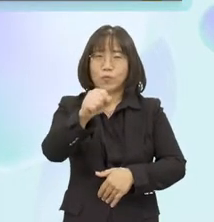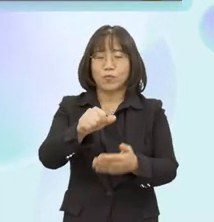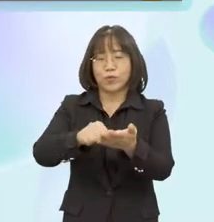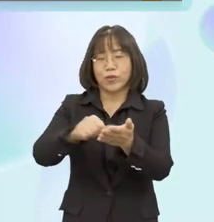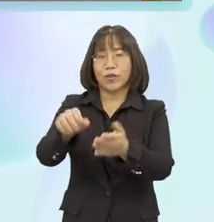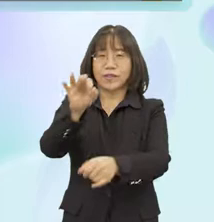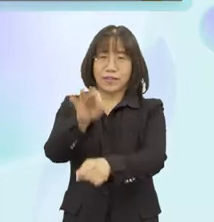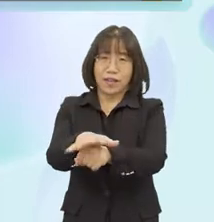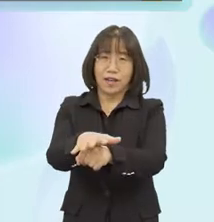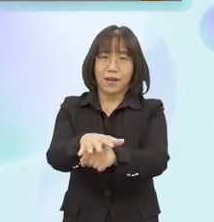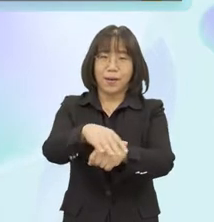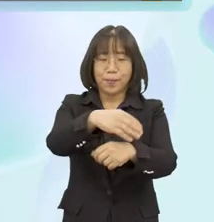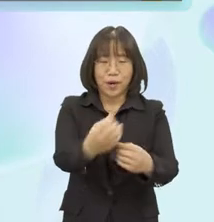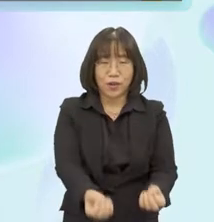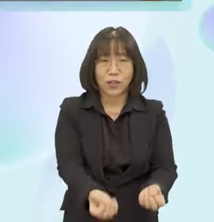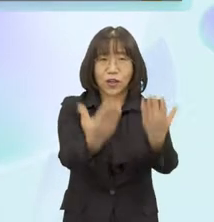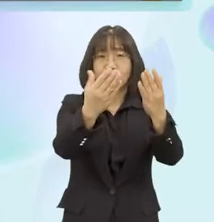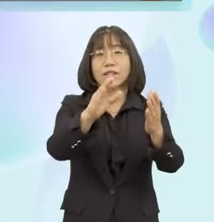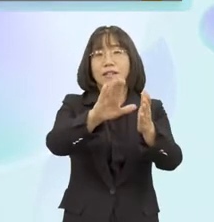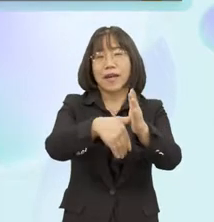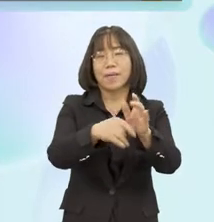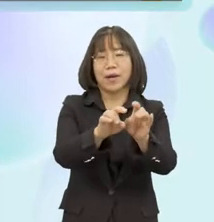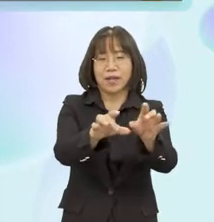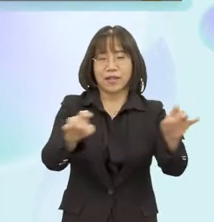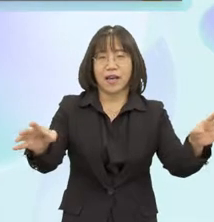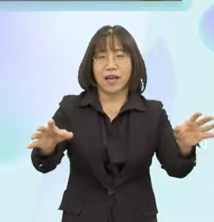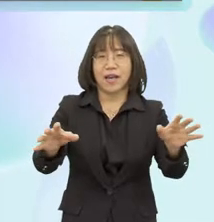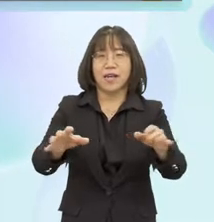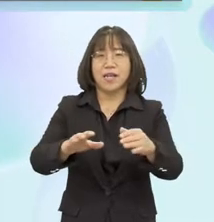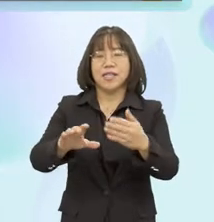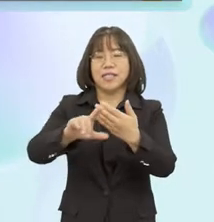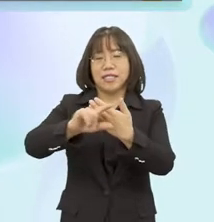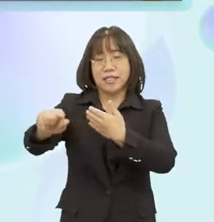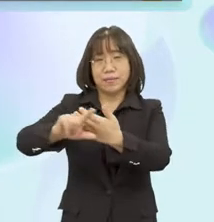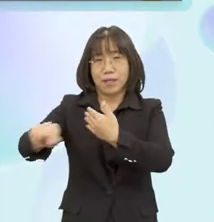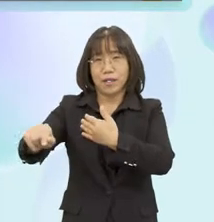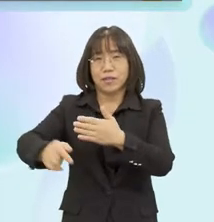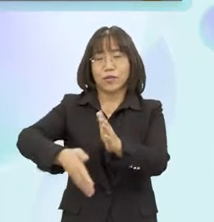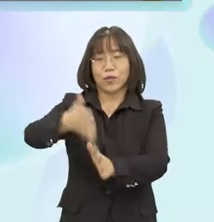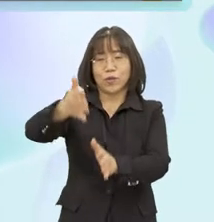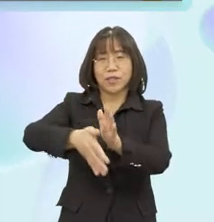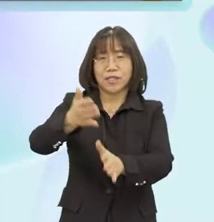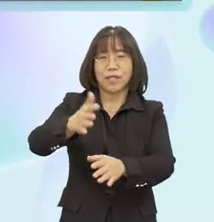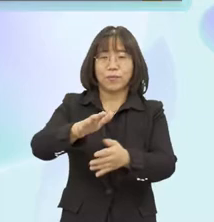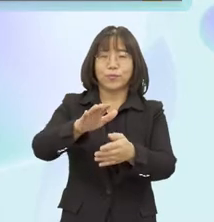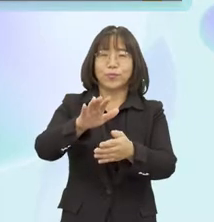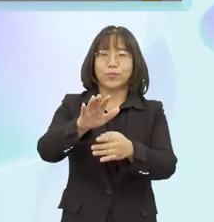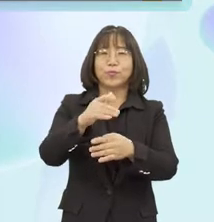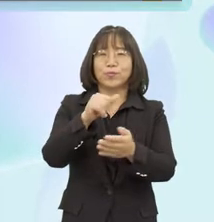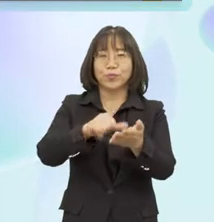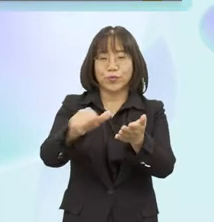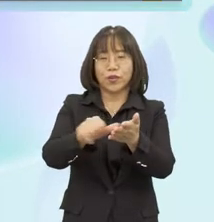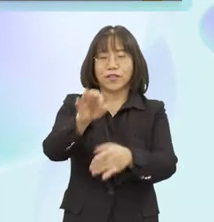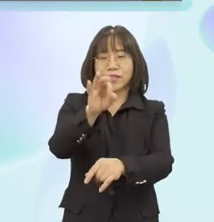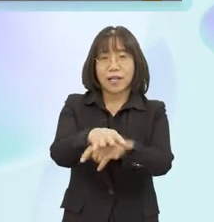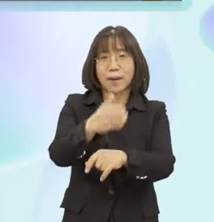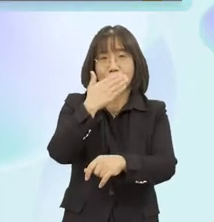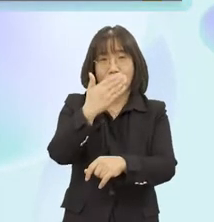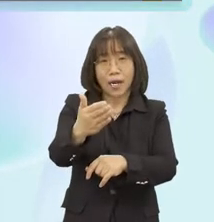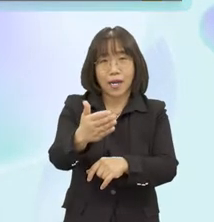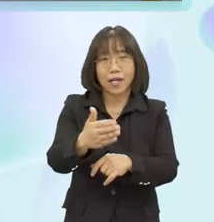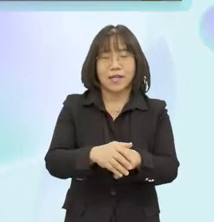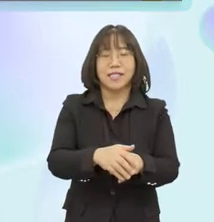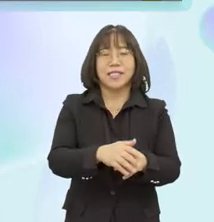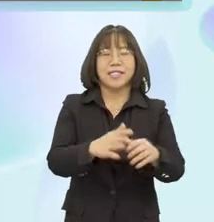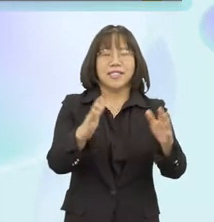있는데요. 명절 때마다 자매 도시의 농수산물을 저렴한 가격으로 구매할 수 있어 구민들의 큰 사랑을 받는 직거래